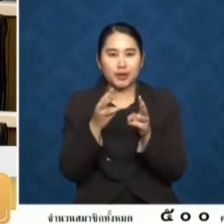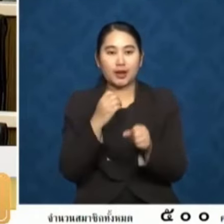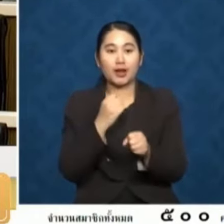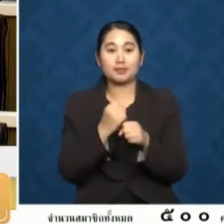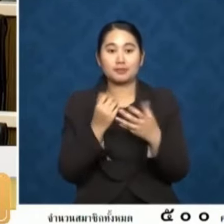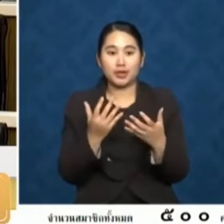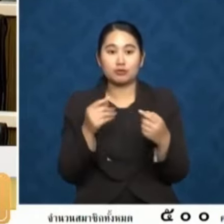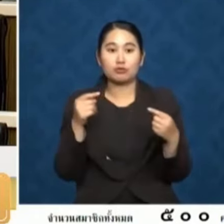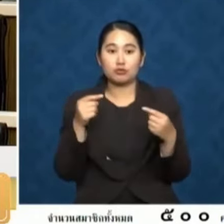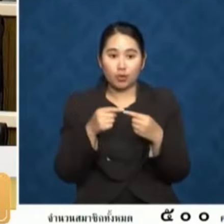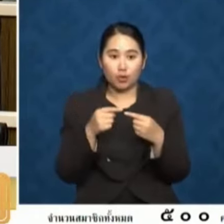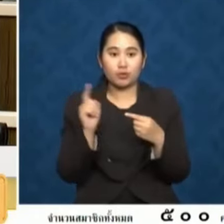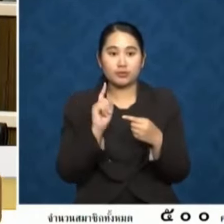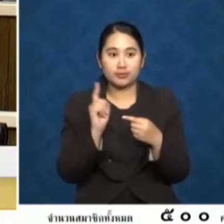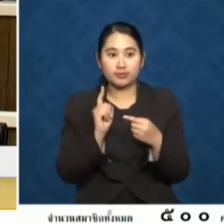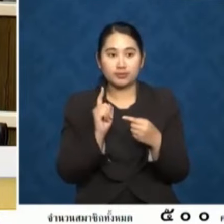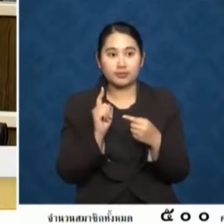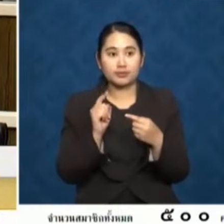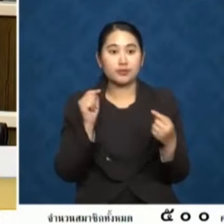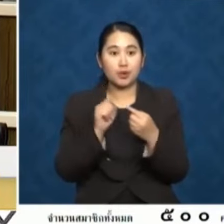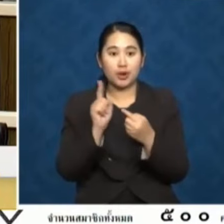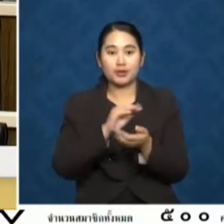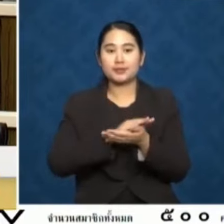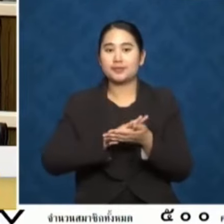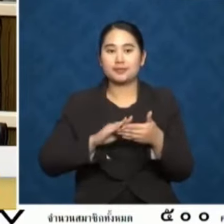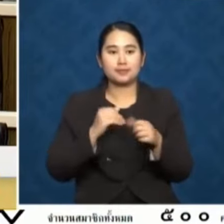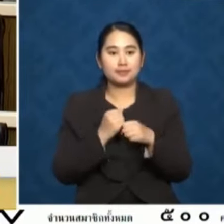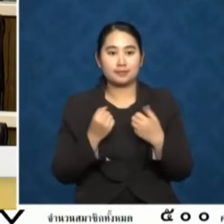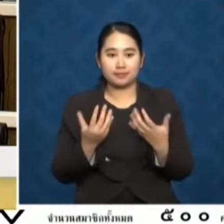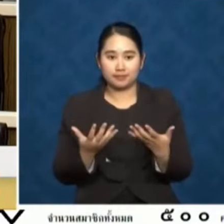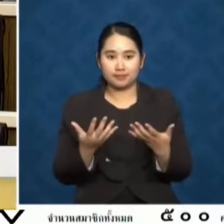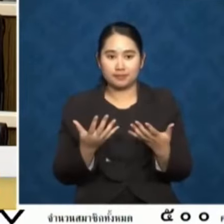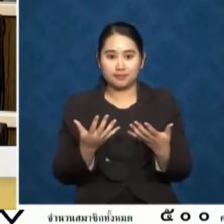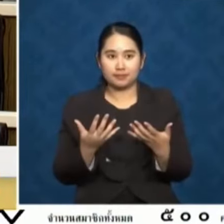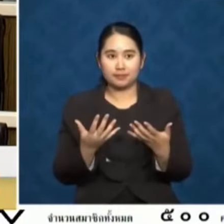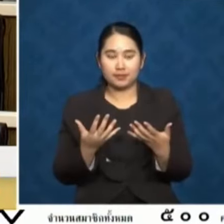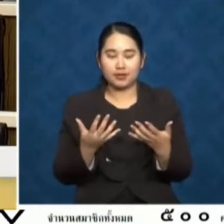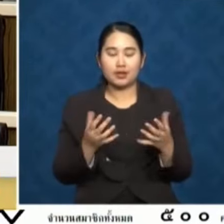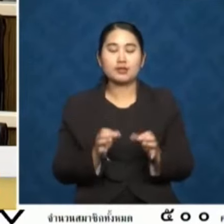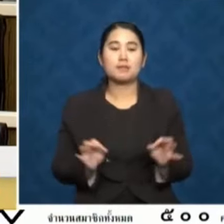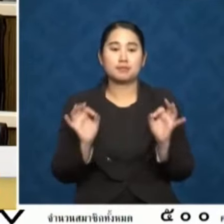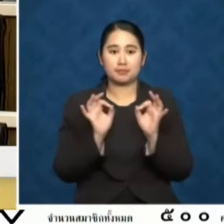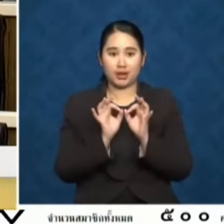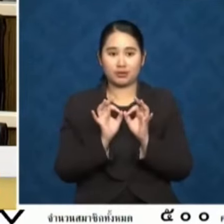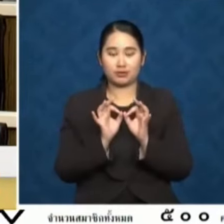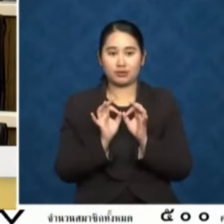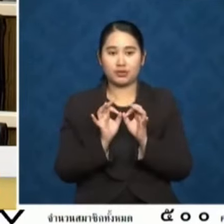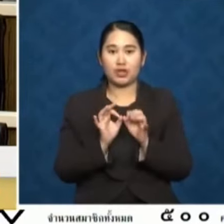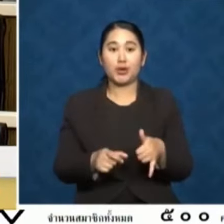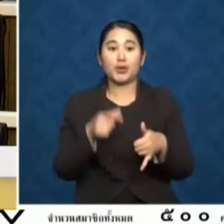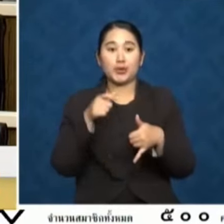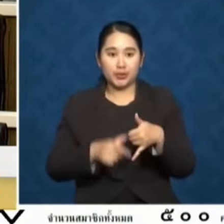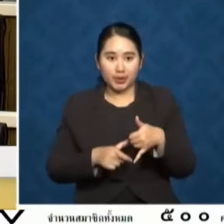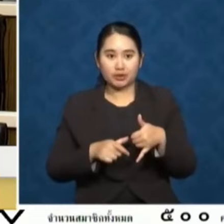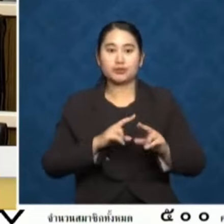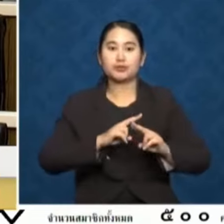ความเหมาะสมนั้นก็อยู่ขึ้นอยู่พฤติกรรมของบุคคล